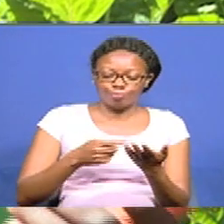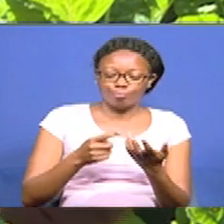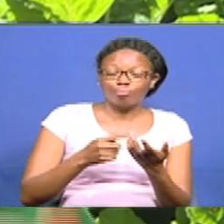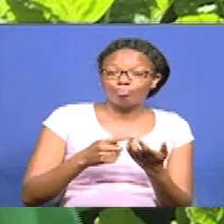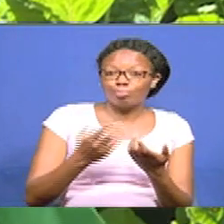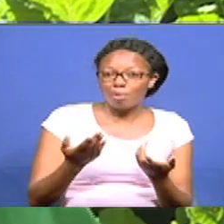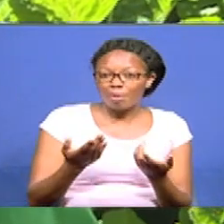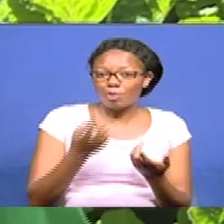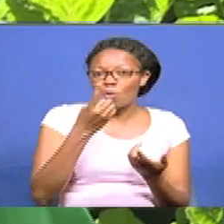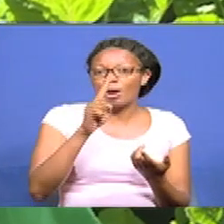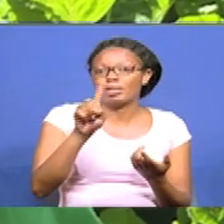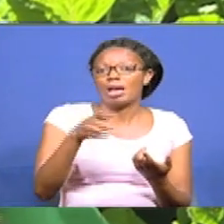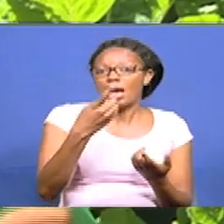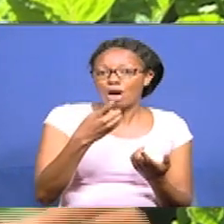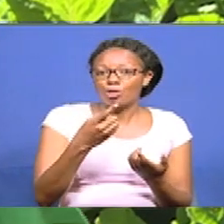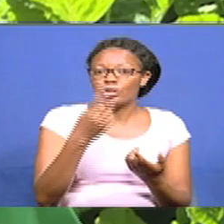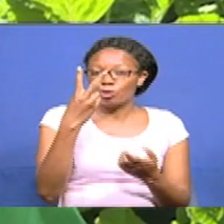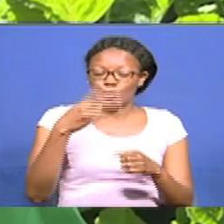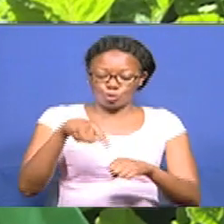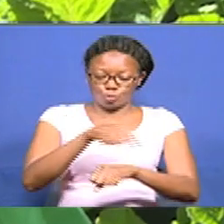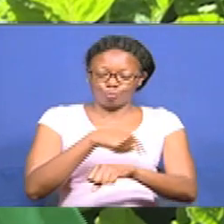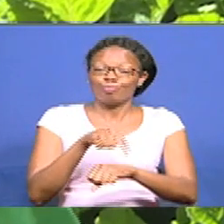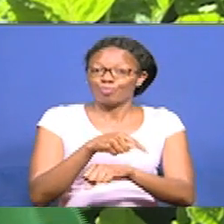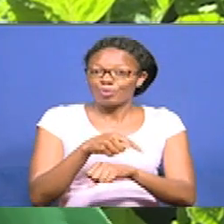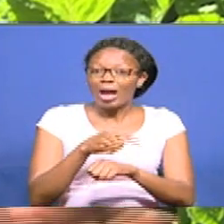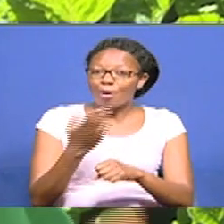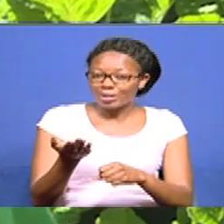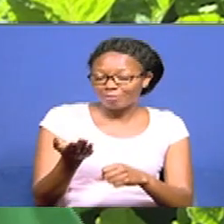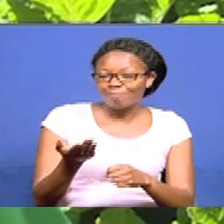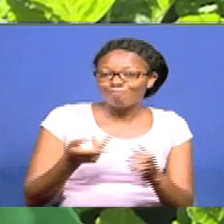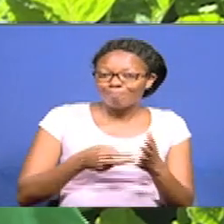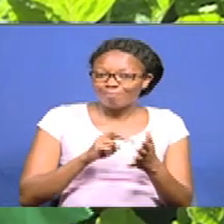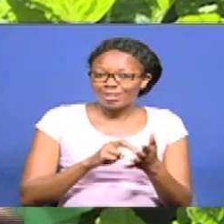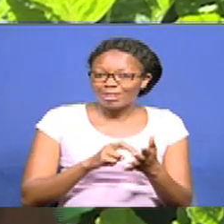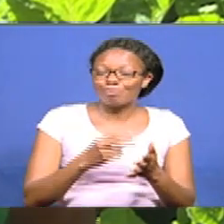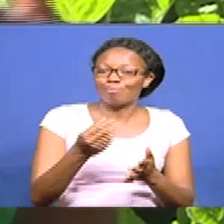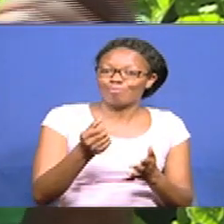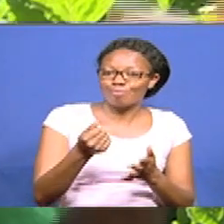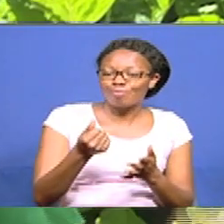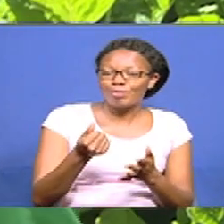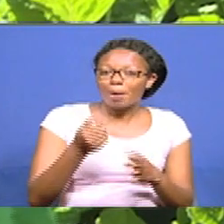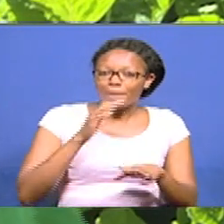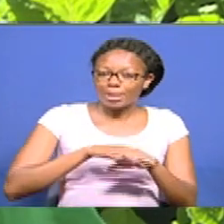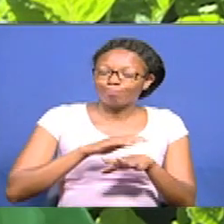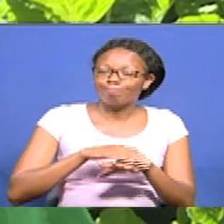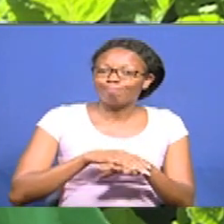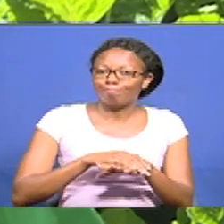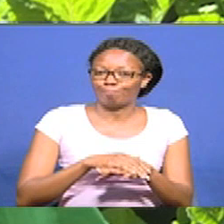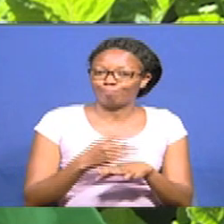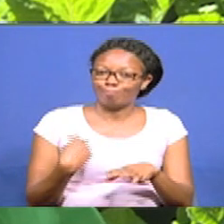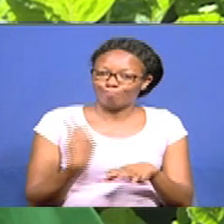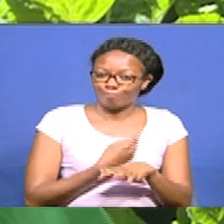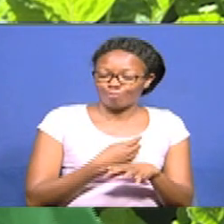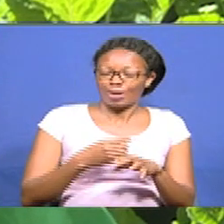tunamtosha shilingi 1,000 kwa masaa mawili. So hiyo pia ni ile kitu